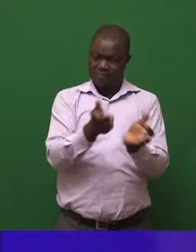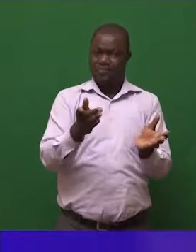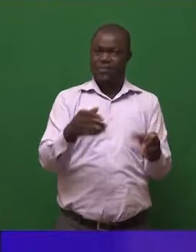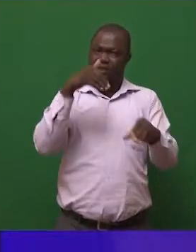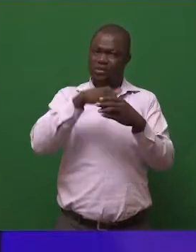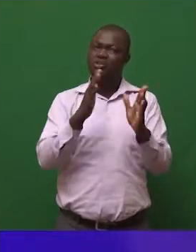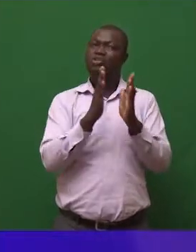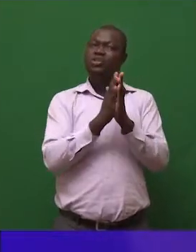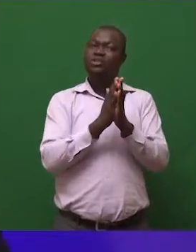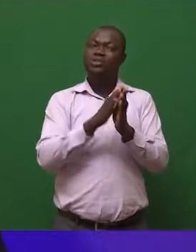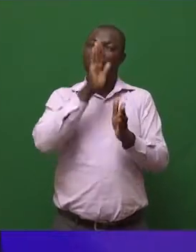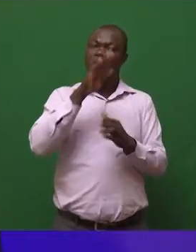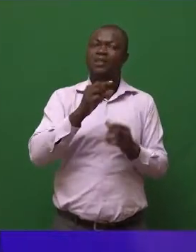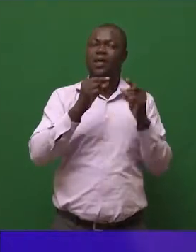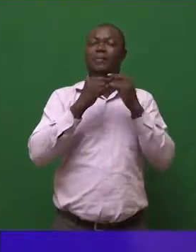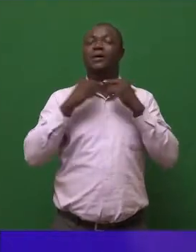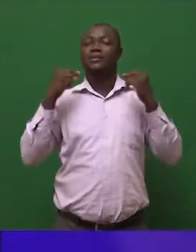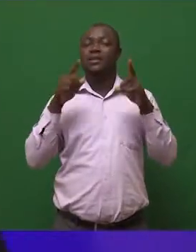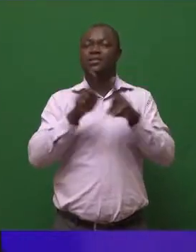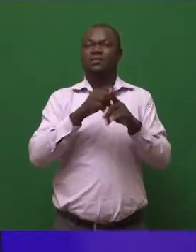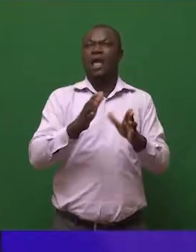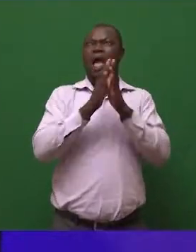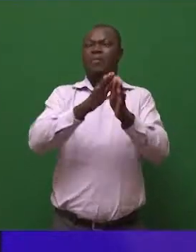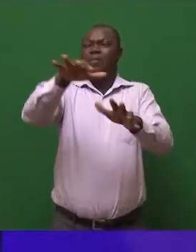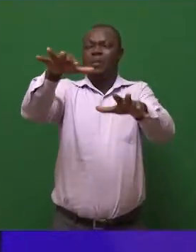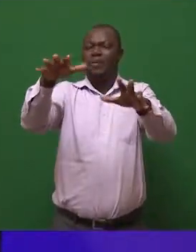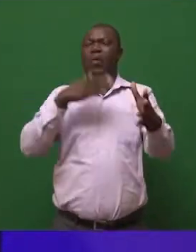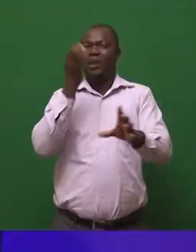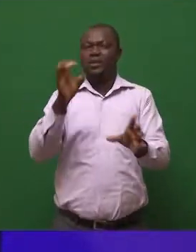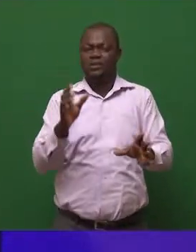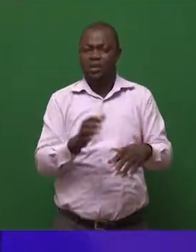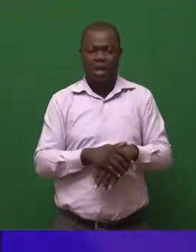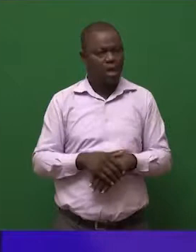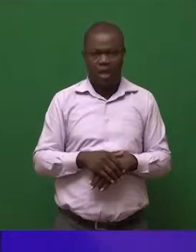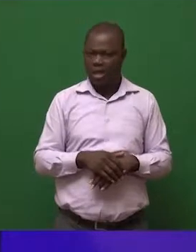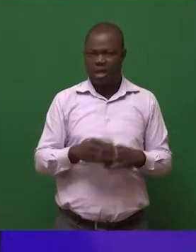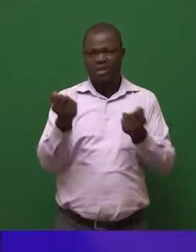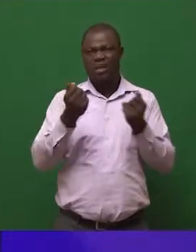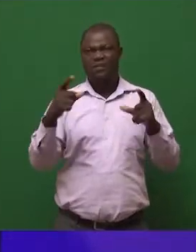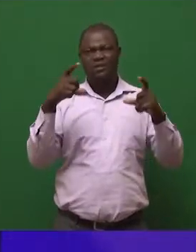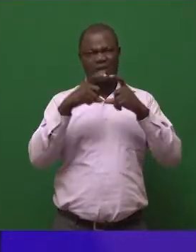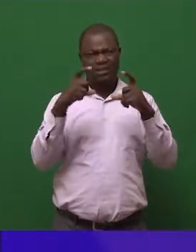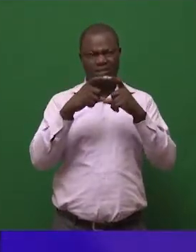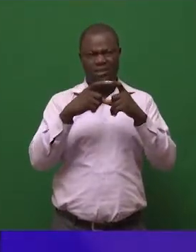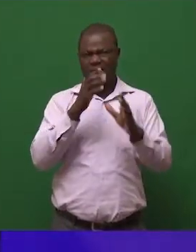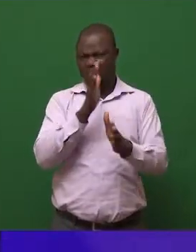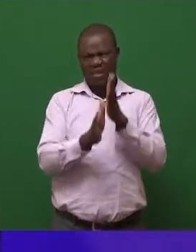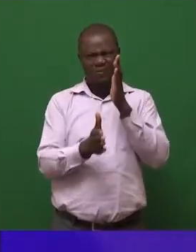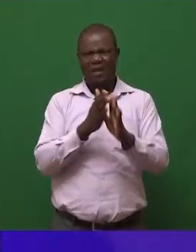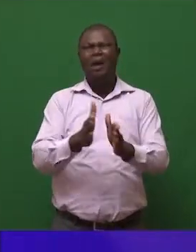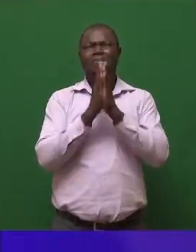achatyaira semhuri kumachechi pane zvimwe mufundisi zvinonamatirwa zvisingafaniri kunamatirwa chitambi kana munhu